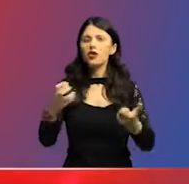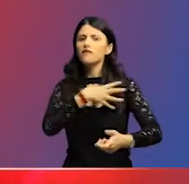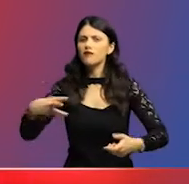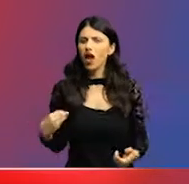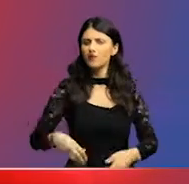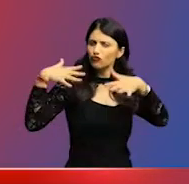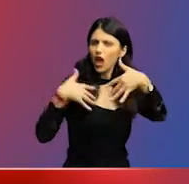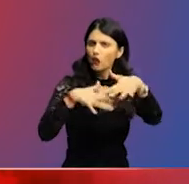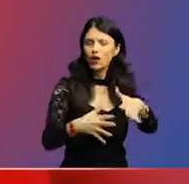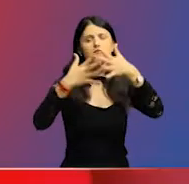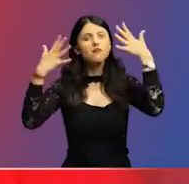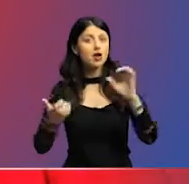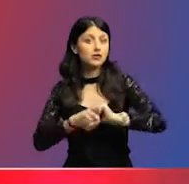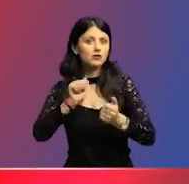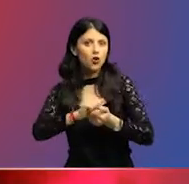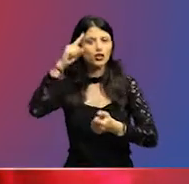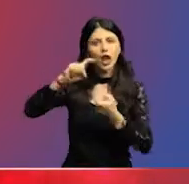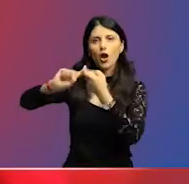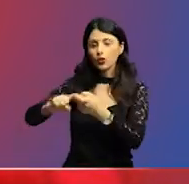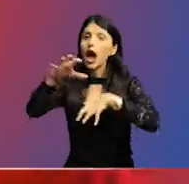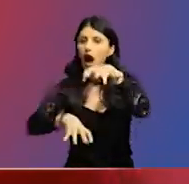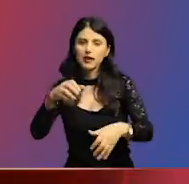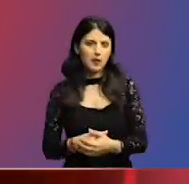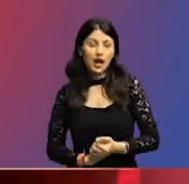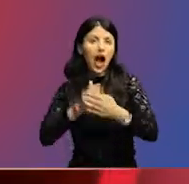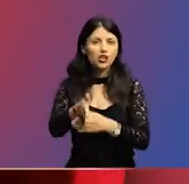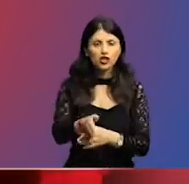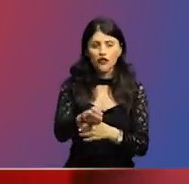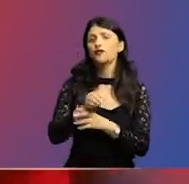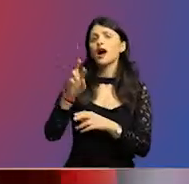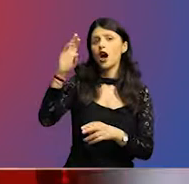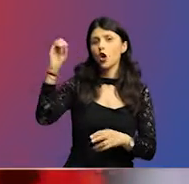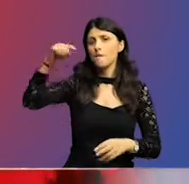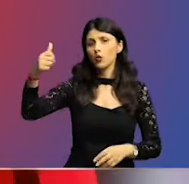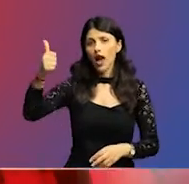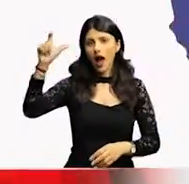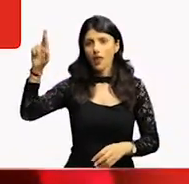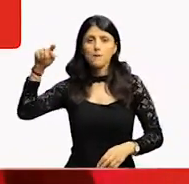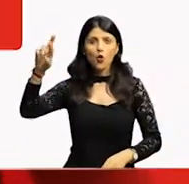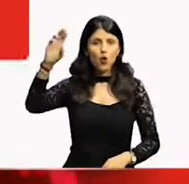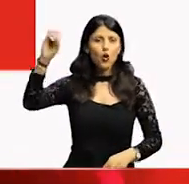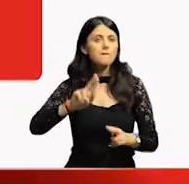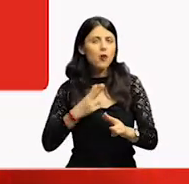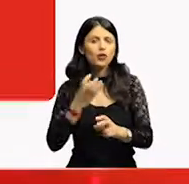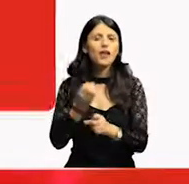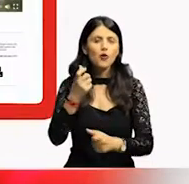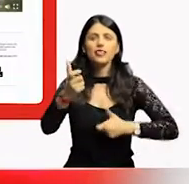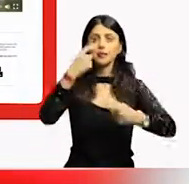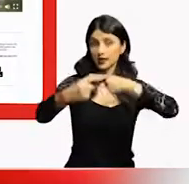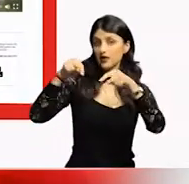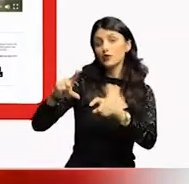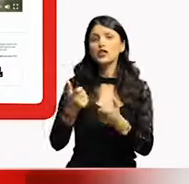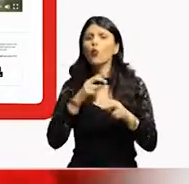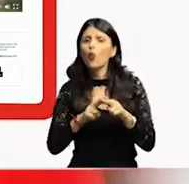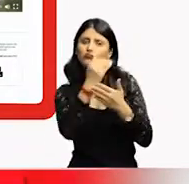pot fi calamități naturale, fenomene meteo extreme, inundații de mari proporții sau dezastre de origine umană. Accesați site-ul roalert.ro pentru a